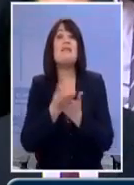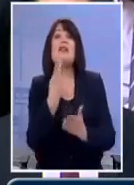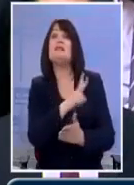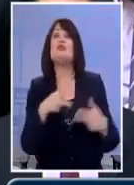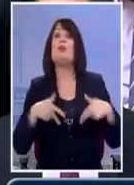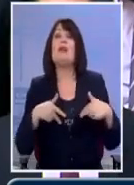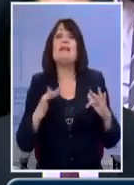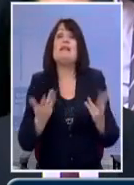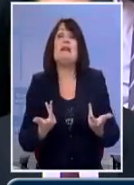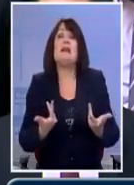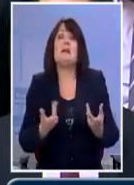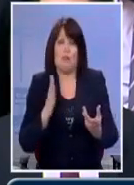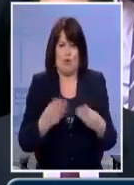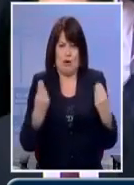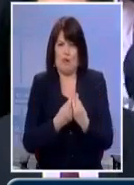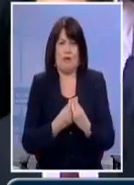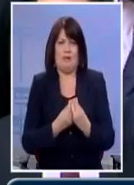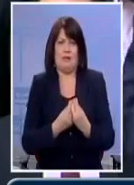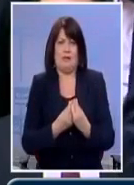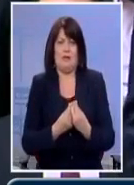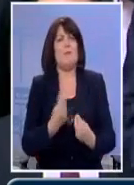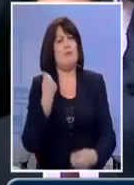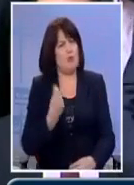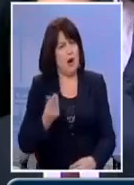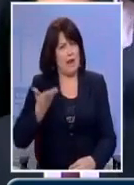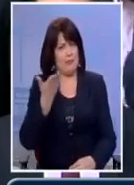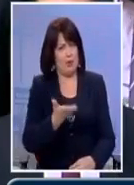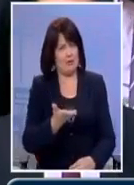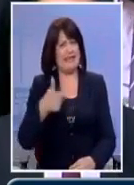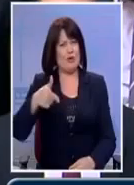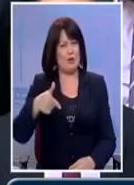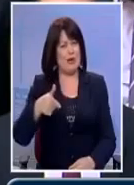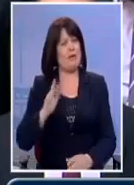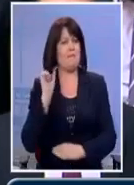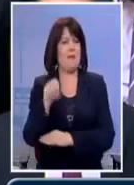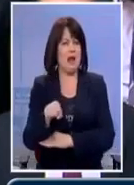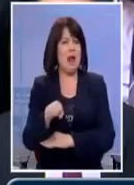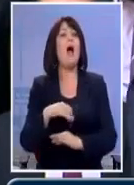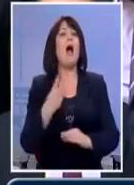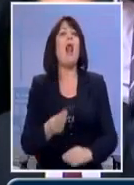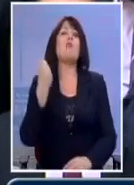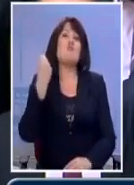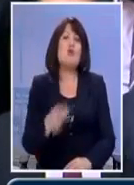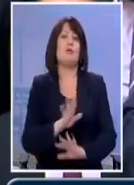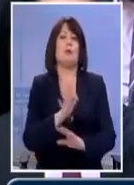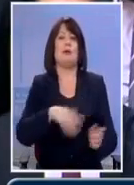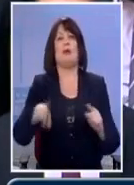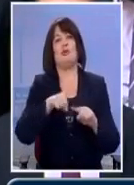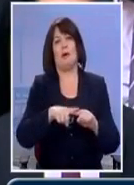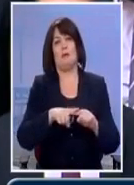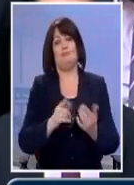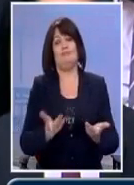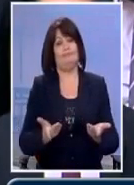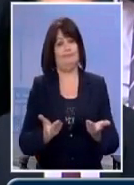κυβερνήσεως. Γιατί μπορεί να είναι καλύτερη μεν από την πρόταση Γιούνκερ, αλλά εξίσου κακή για τον ελληνικό λαό.